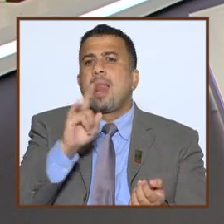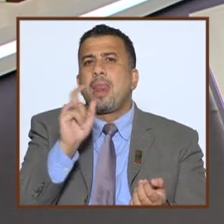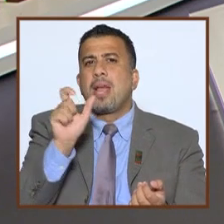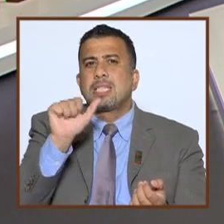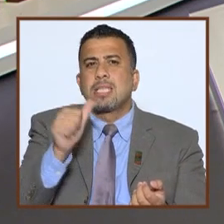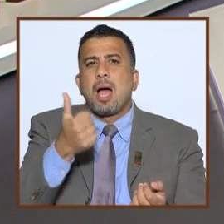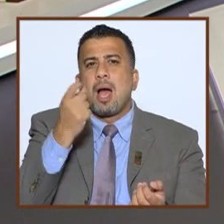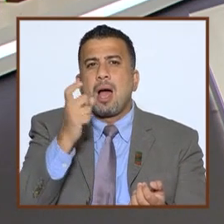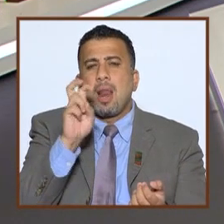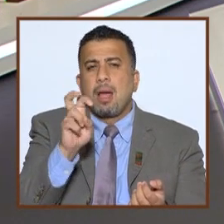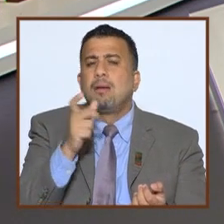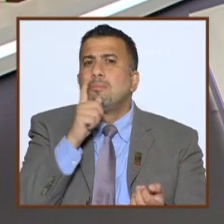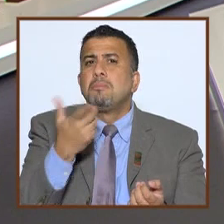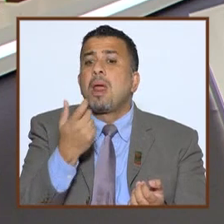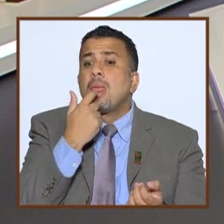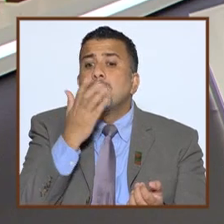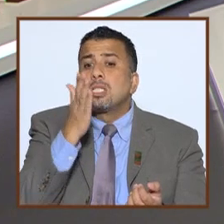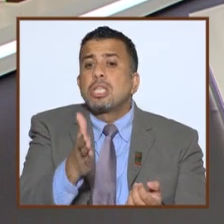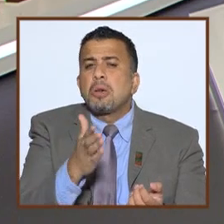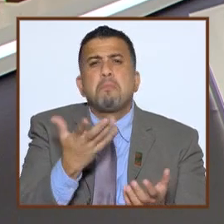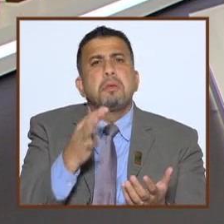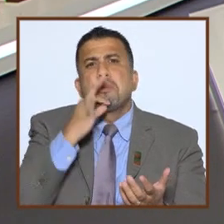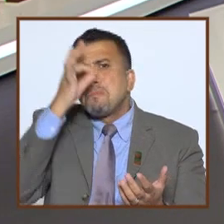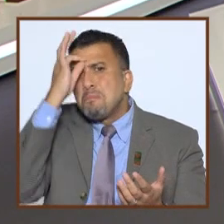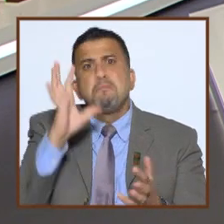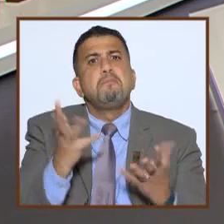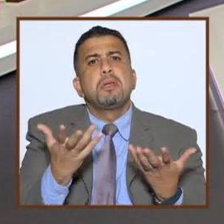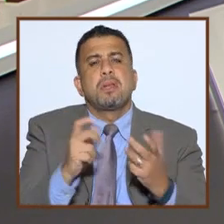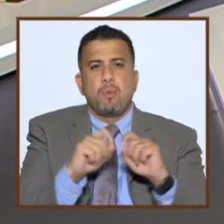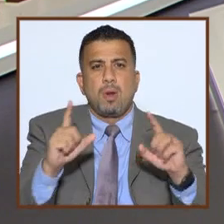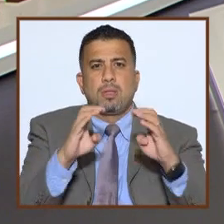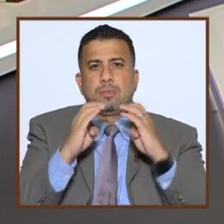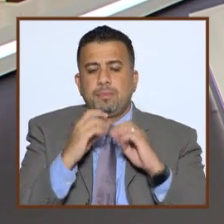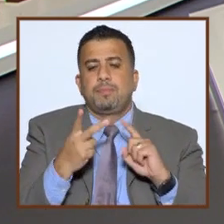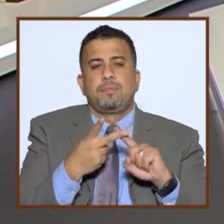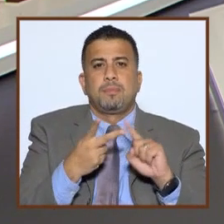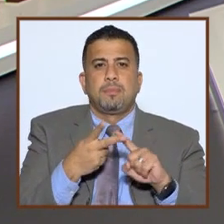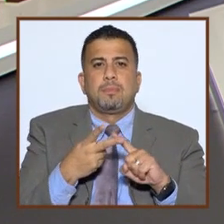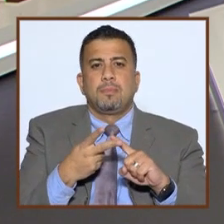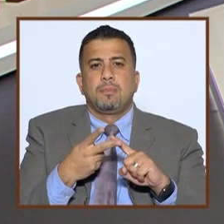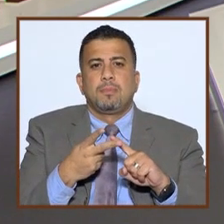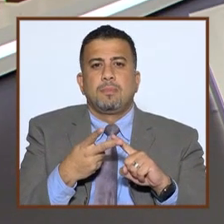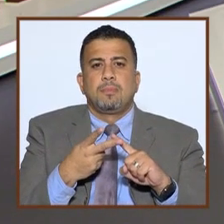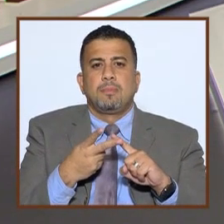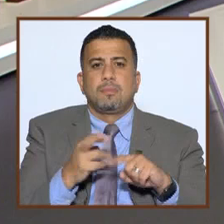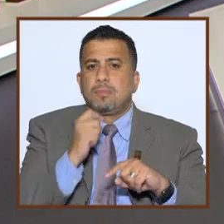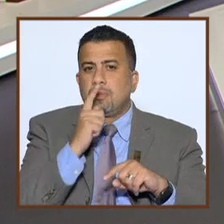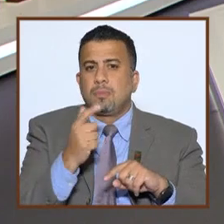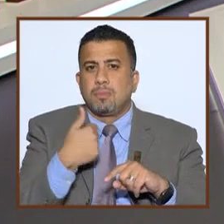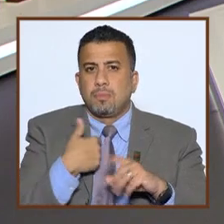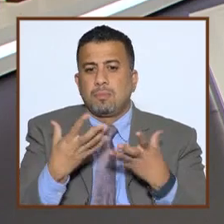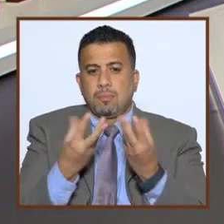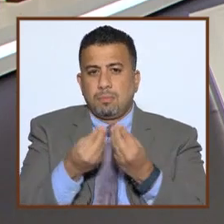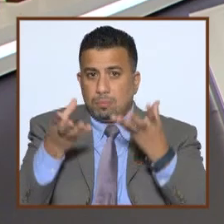ابي اعرف منهم هذا اول سؤال السؤال الثاني نحن نقدر طبعا